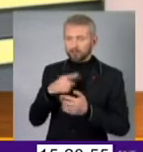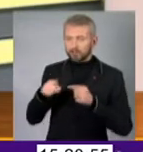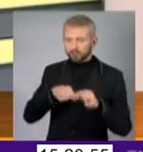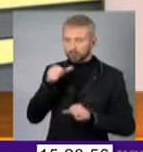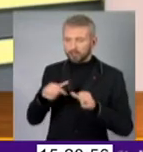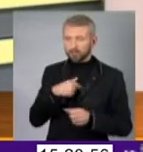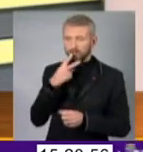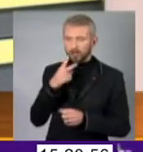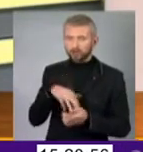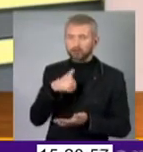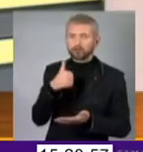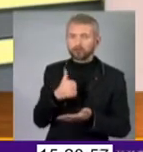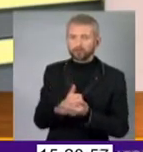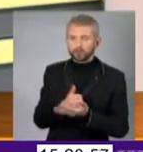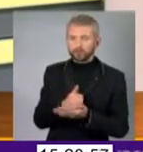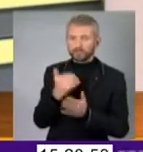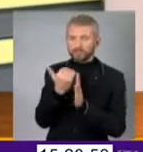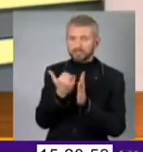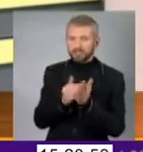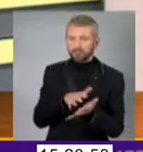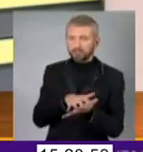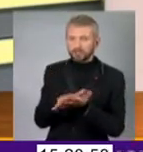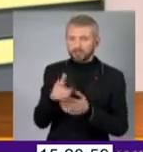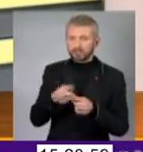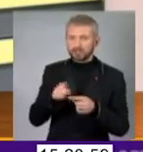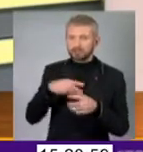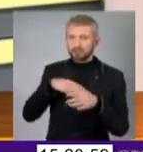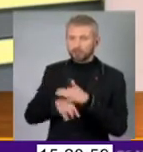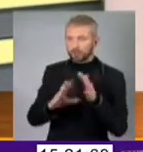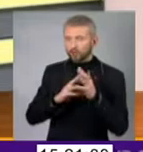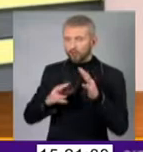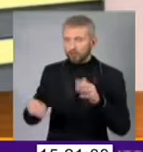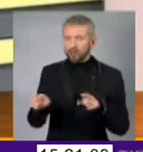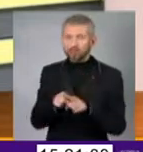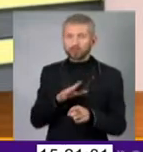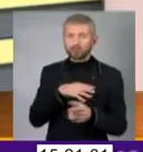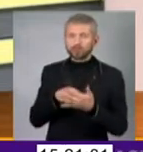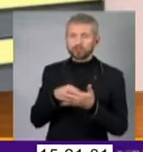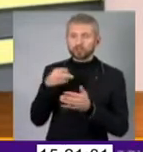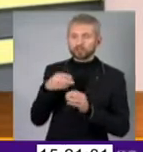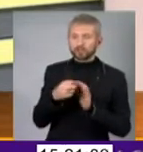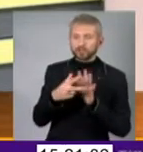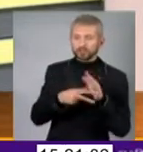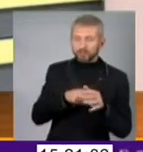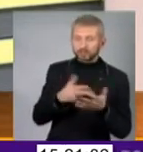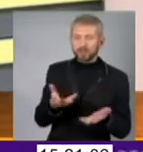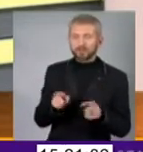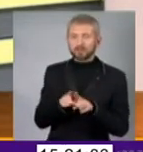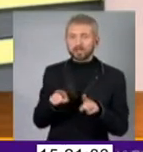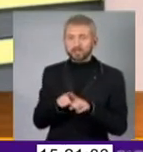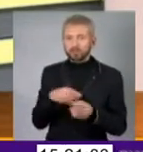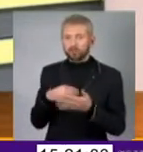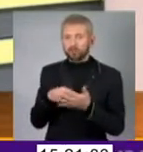ми бачимо основною зі статей витрат – це метро на Виноградар. Так було і в бюджеті 2018, так само і в